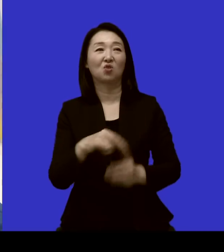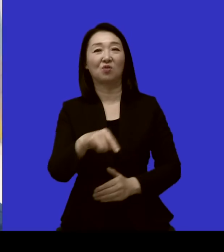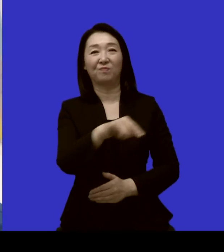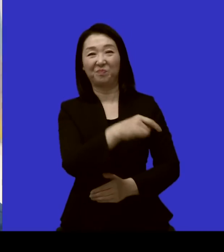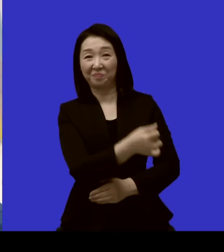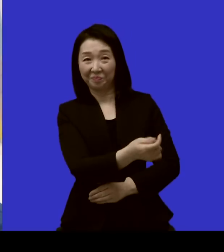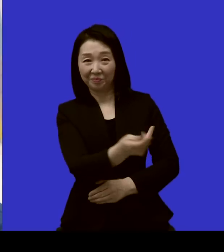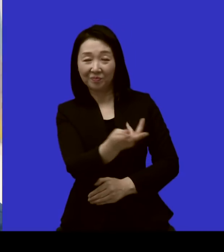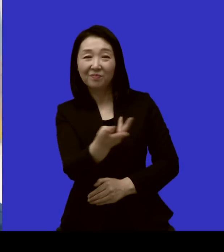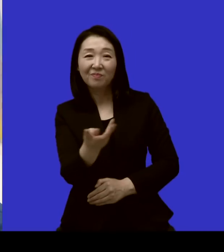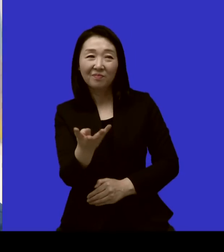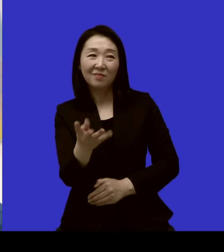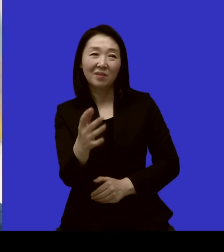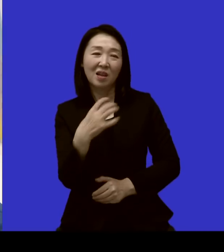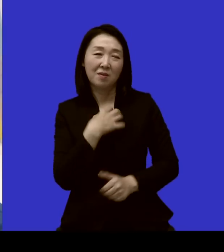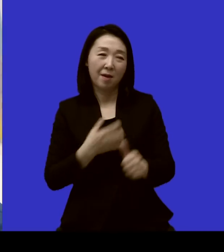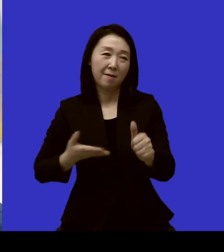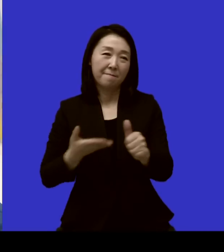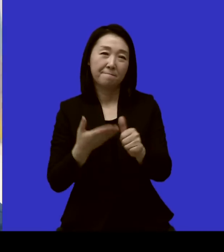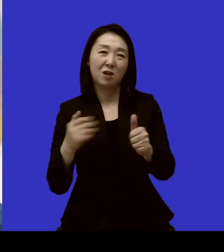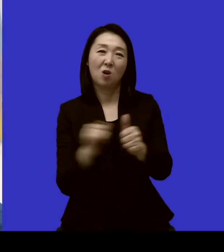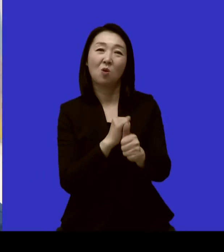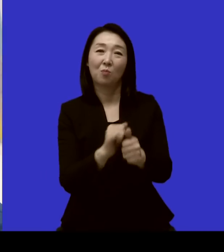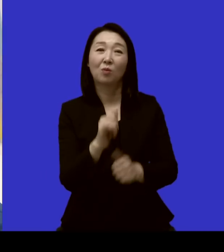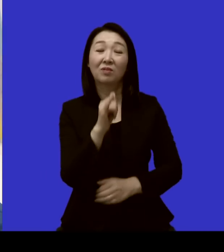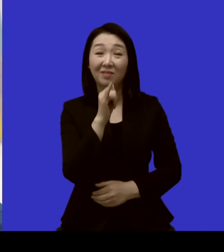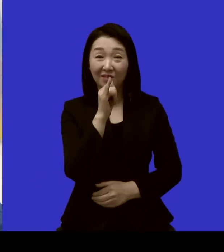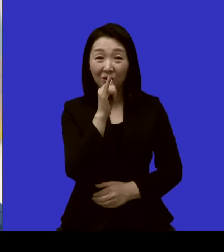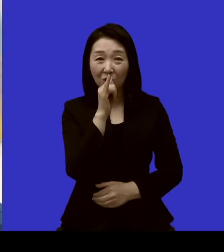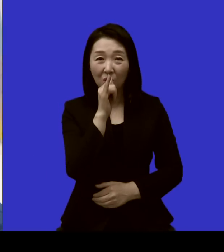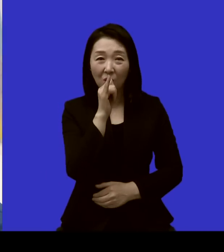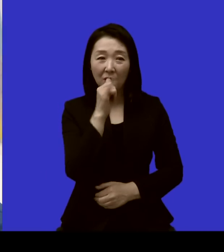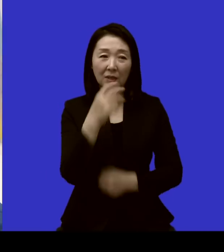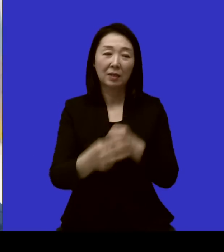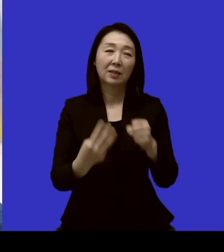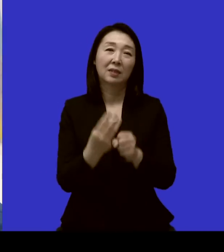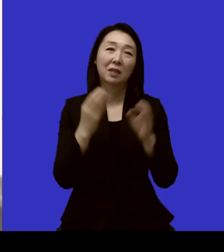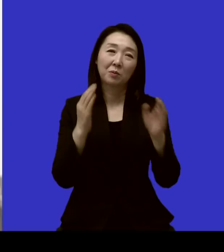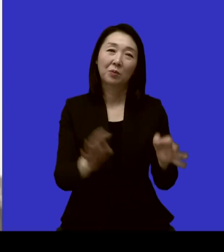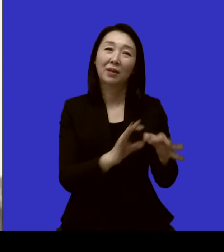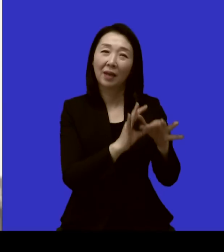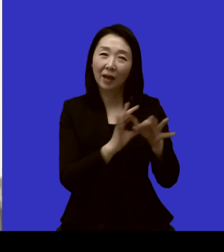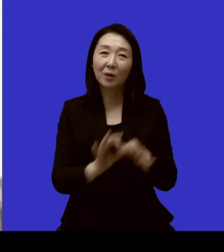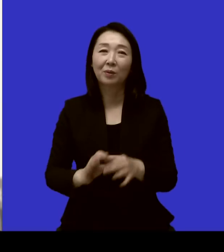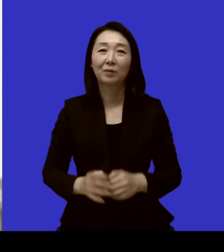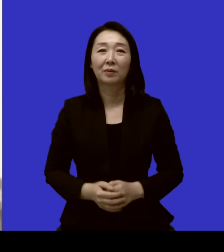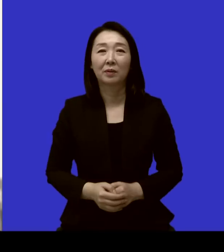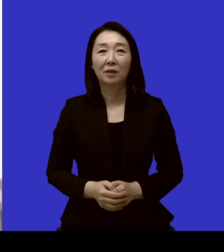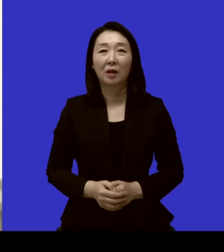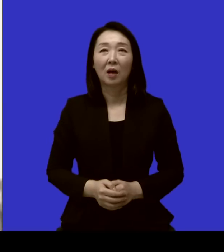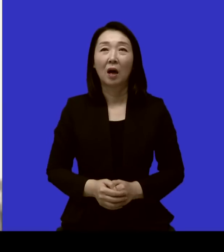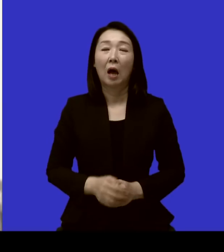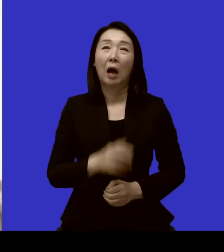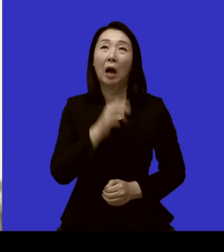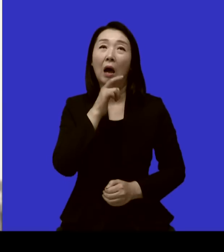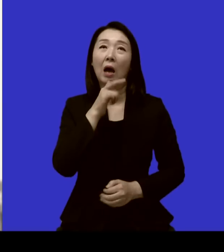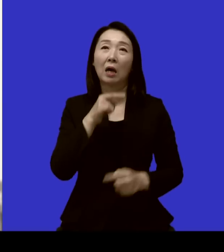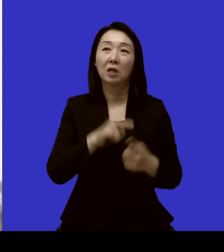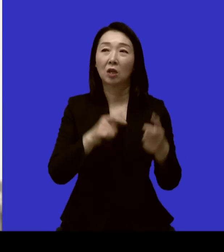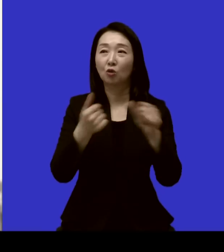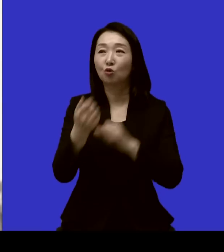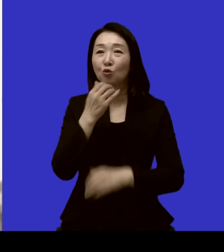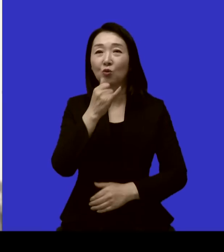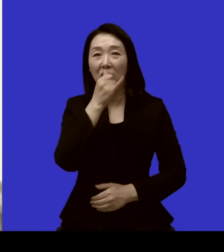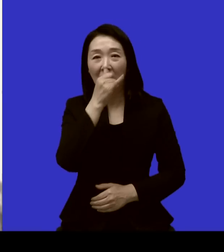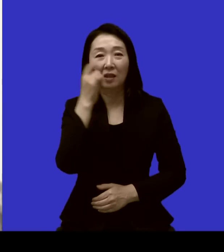몇몇 친구들이 그렇게 괴롭힘을 당하고 예. 이제 중학교 3년 내내를 그러다 보니까 정말 사람이 이러다 죽겠구나. 예.